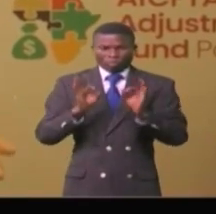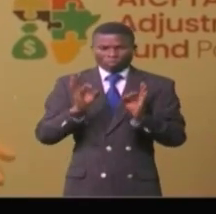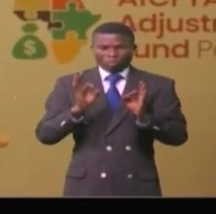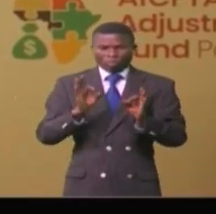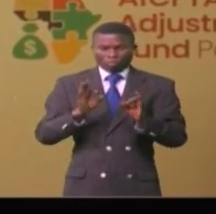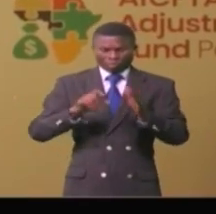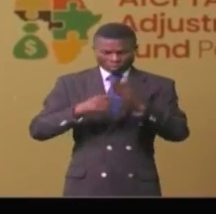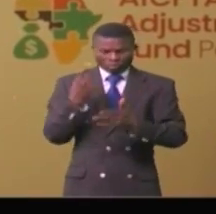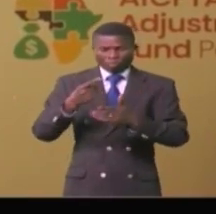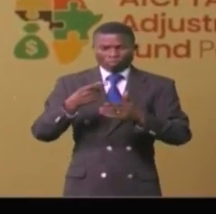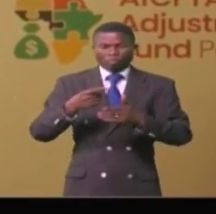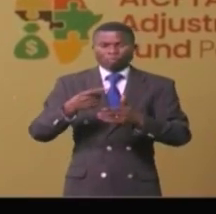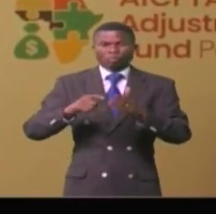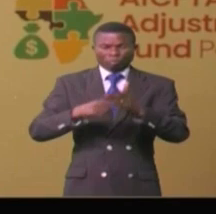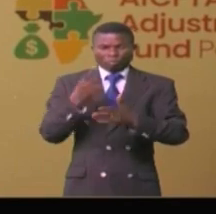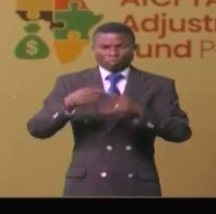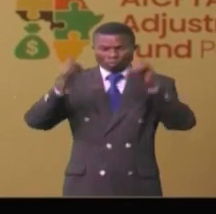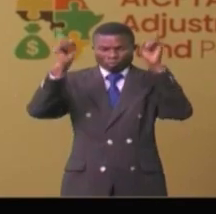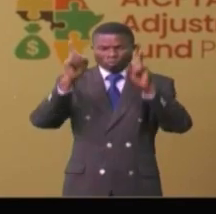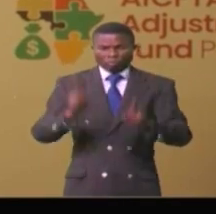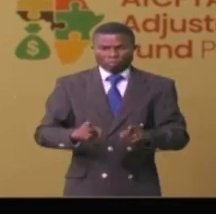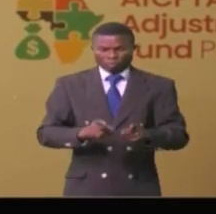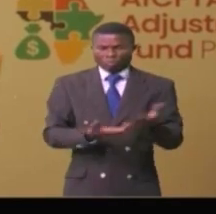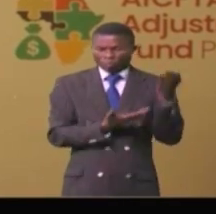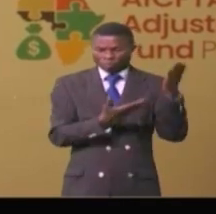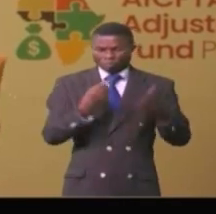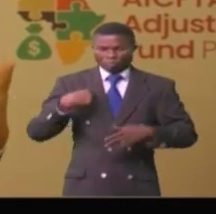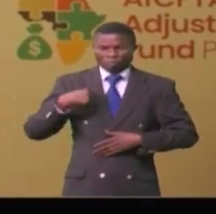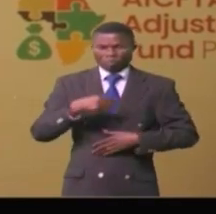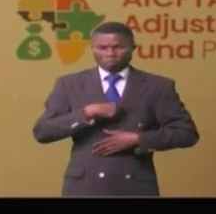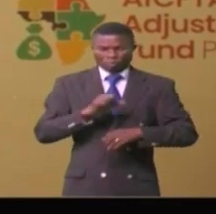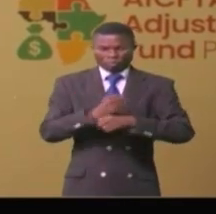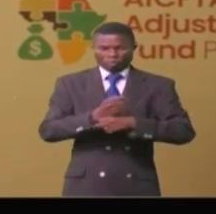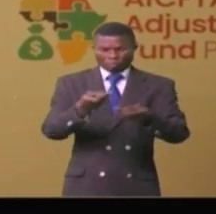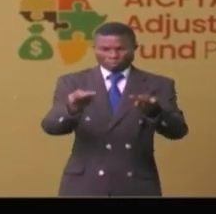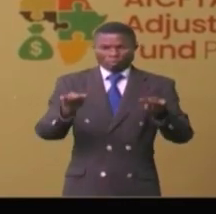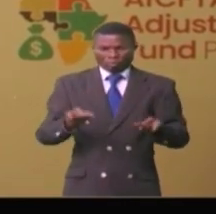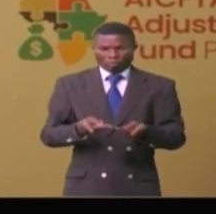une première en Afrique, et il était important que nous puissions mettre en place